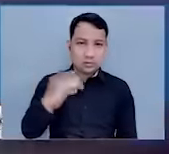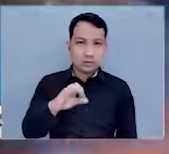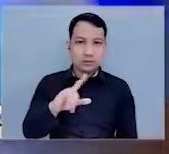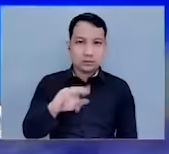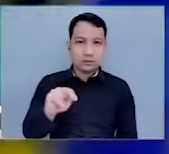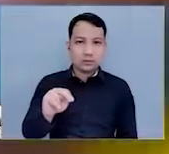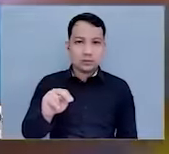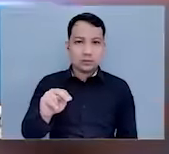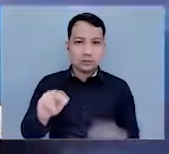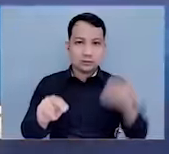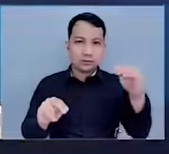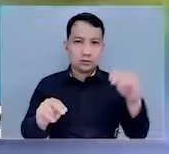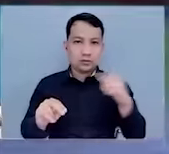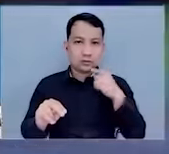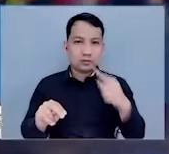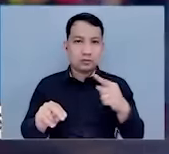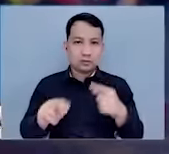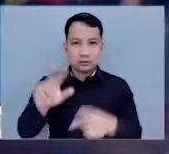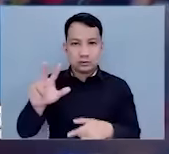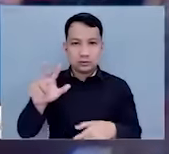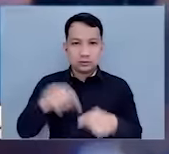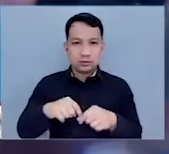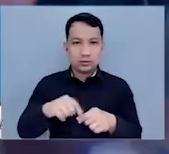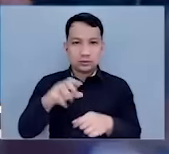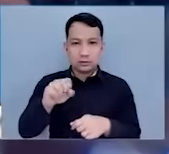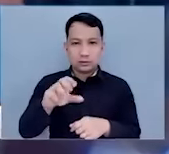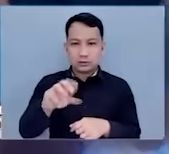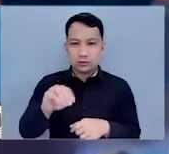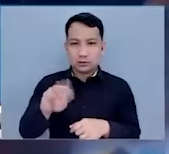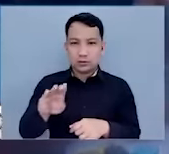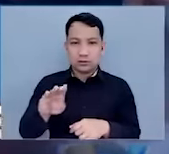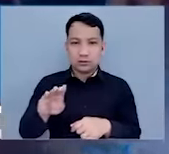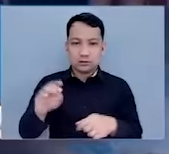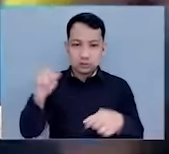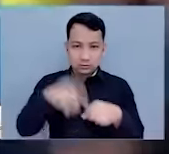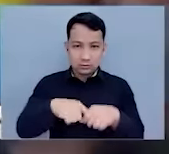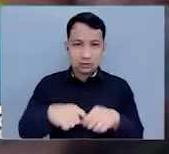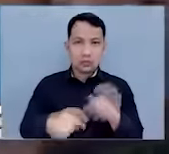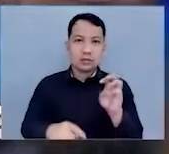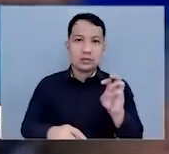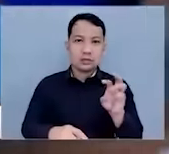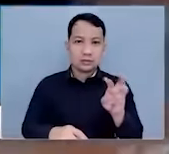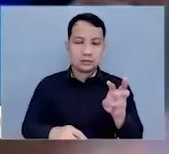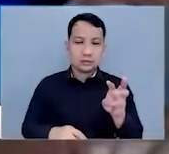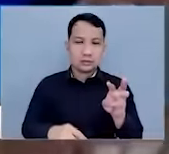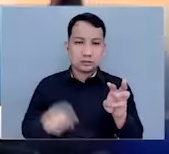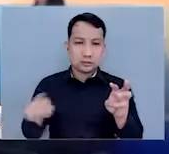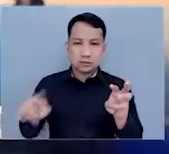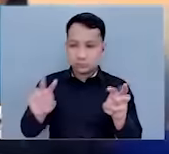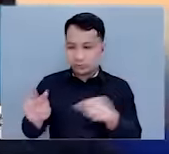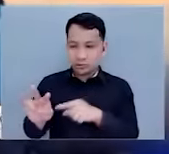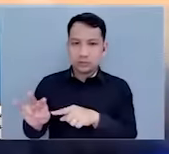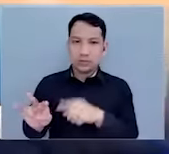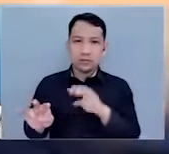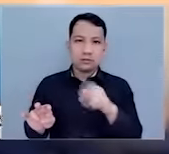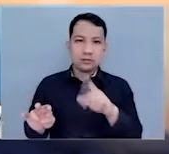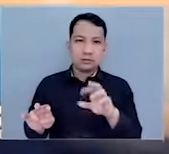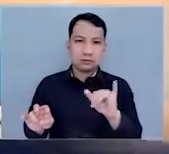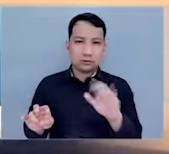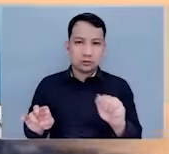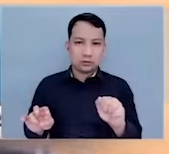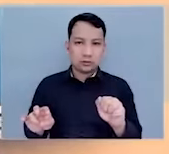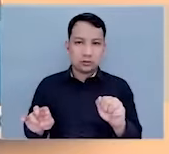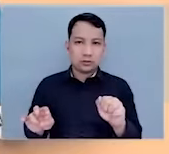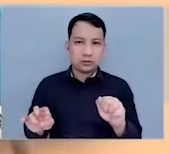Malaking factor ang three-point shooting ng San Miguel matapos kumamada ng 16 laban sa 7 lang ng Magnolia. Nagtala ng